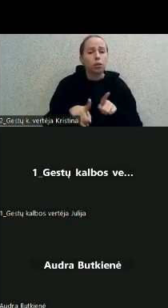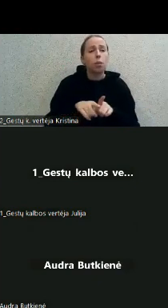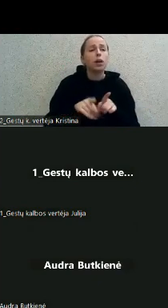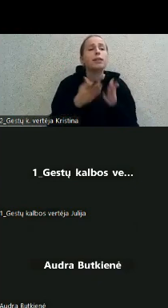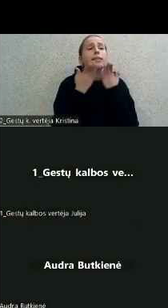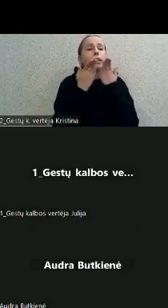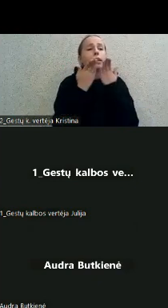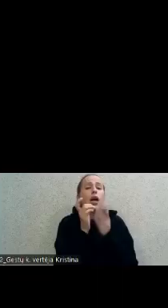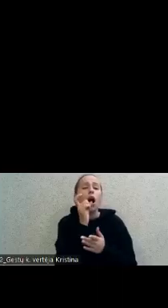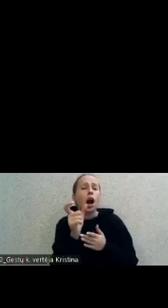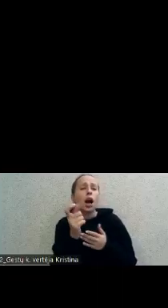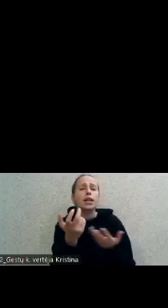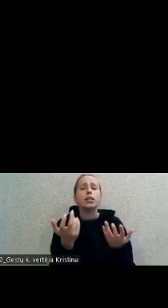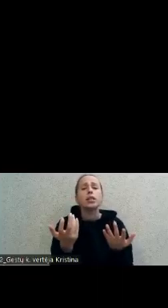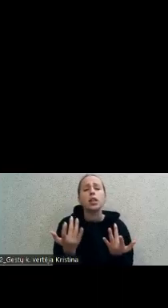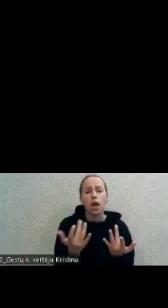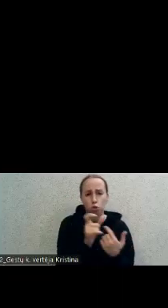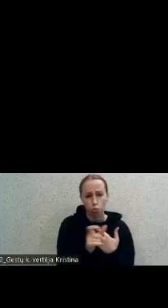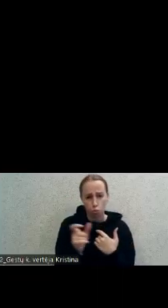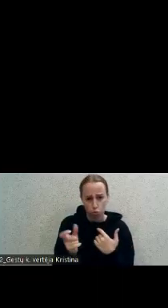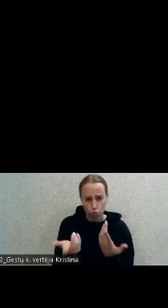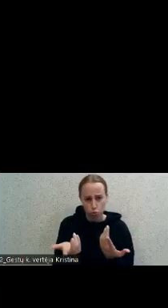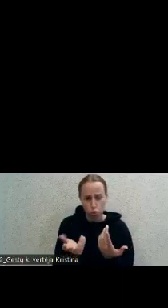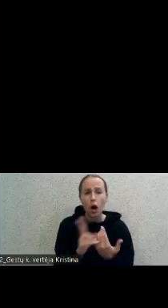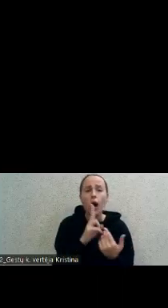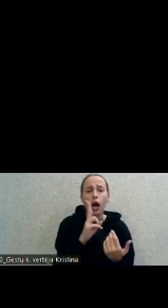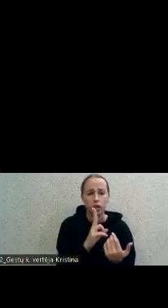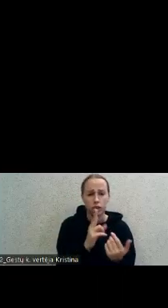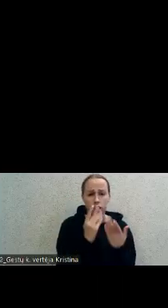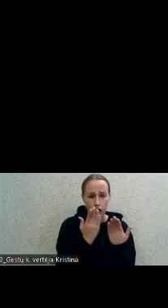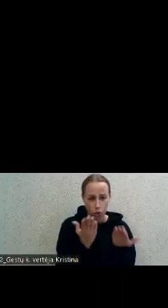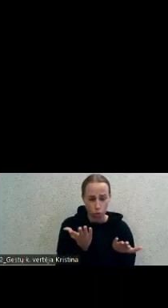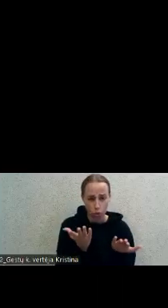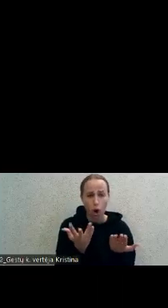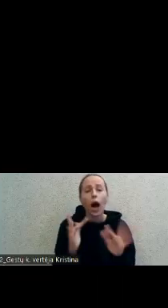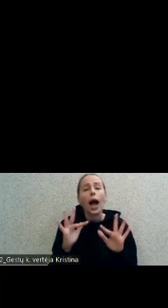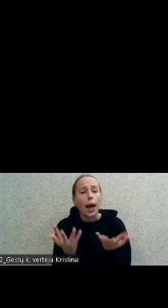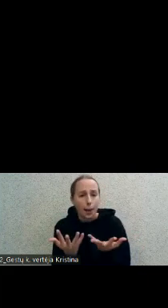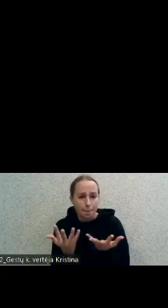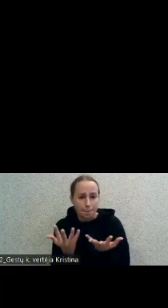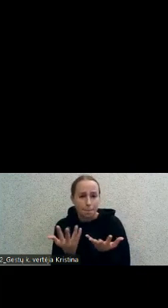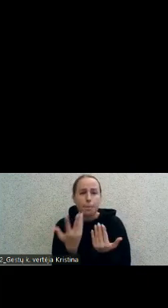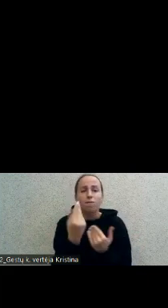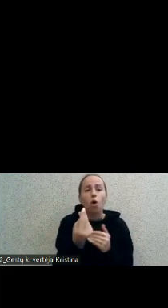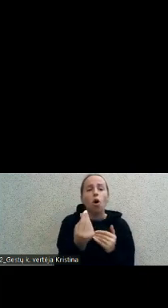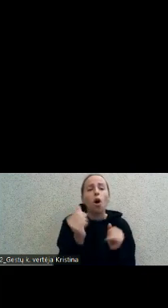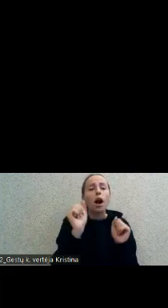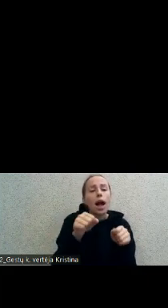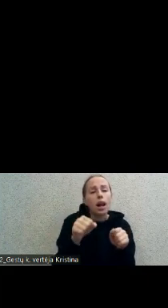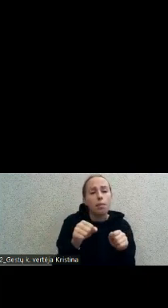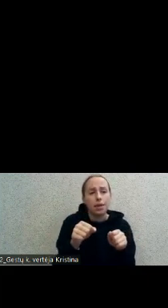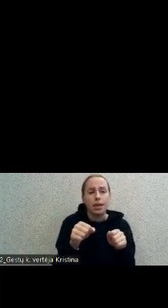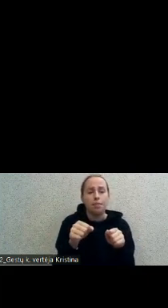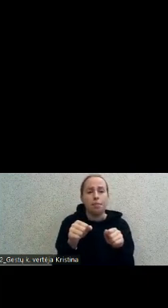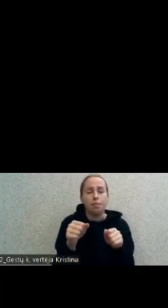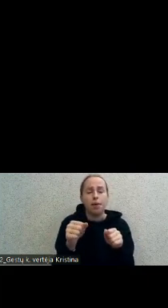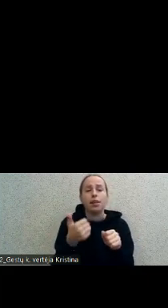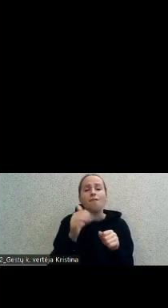kurie skaito garsiai. Kaip jie skaito, jeigu jie skaito, ir kokios yra galimybės vaikams